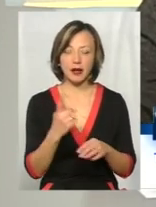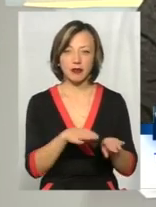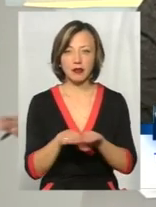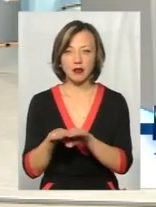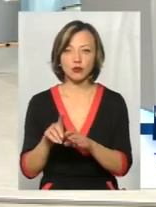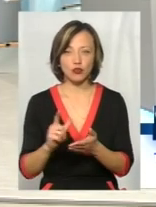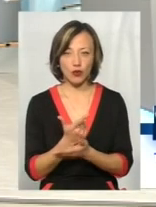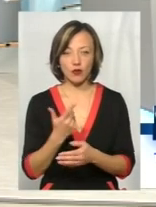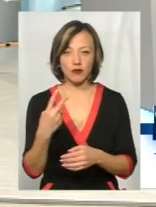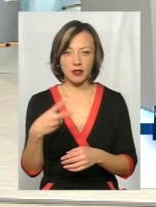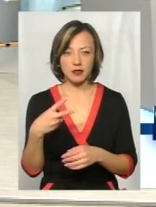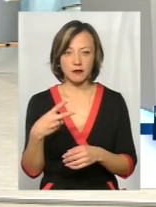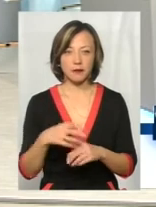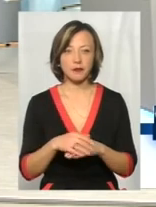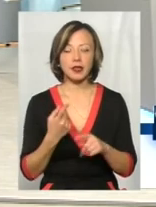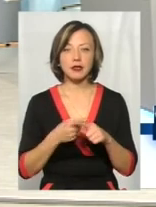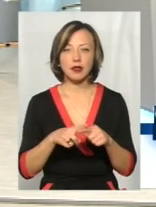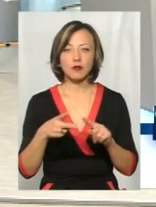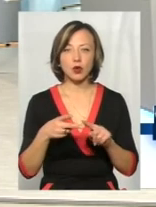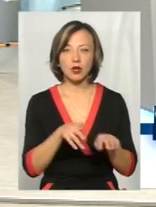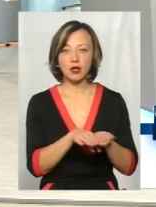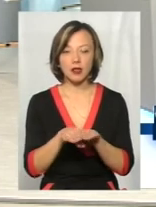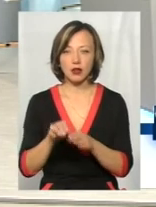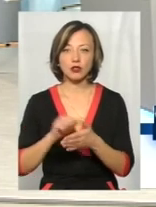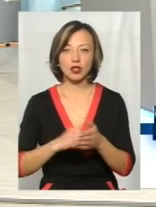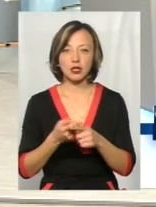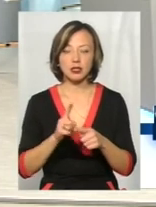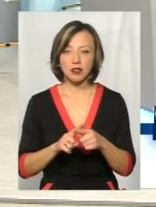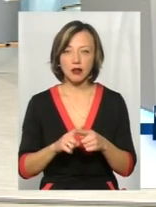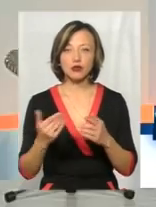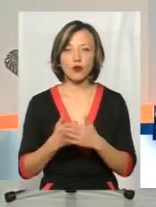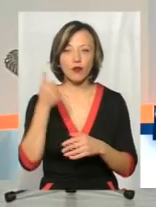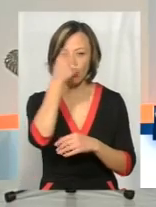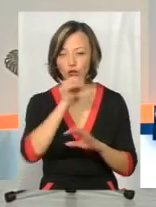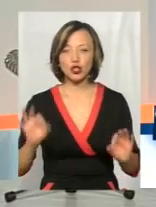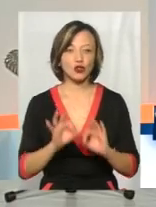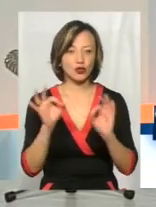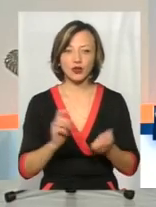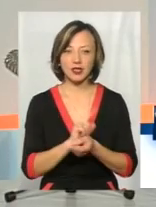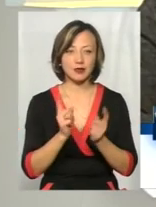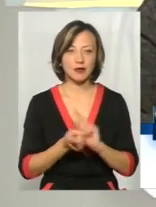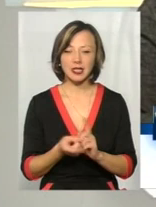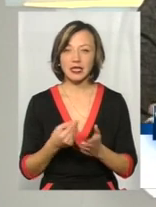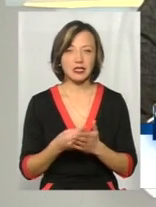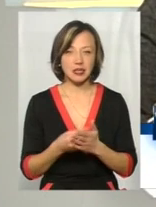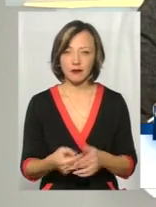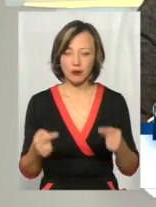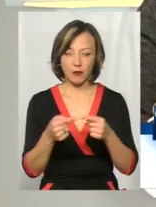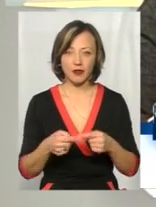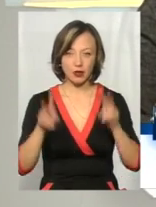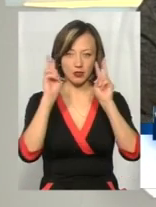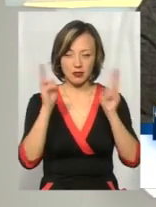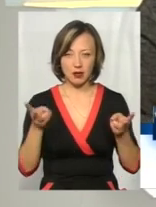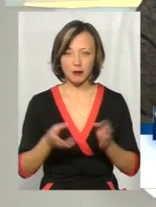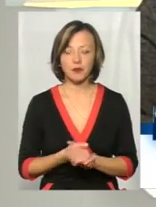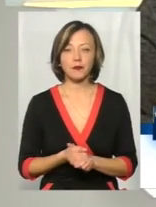ланка, це знову з 20-го? Так, це вторинна ланка, і через те поки з нового року нічого не зміниться. Тобто і цін, відповідно, ми не знаємо,